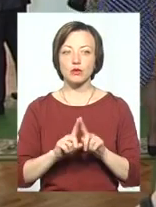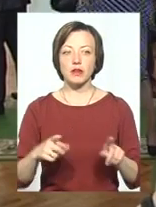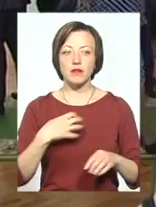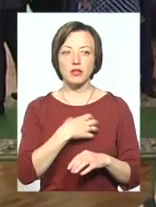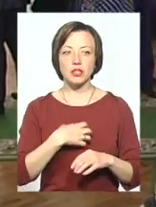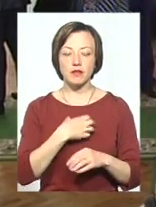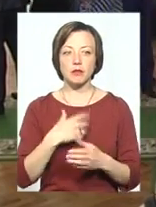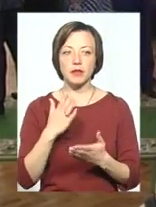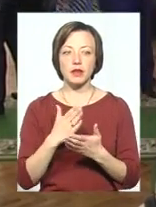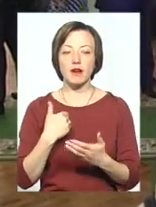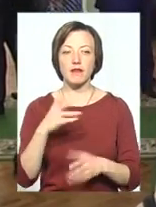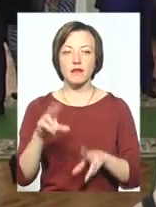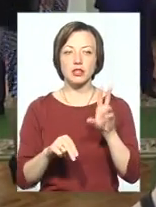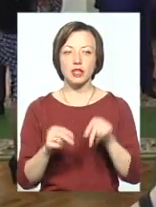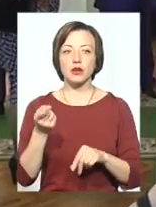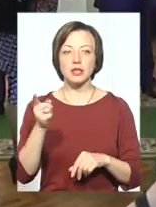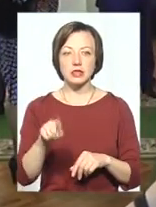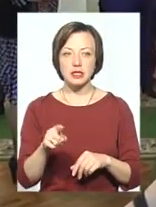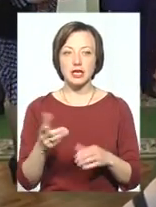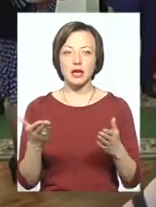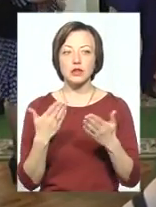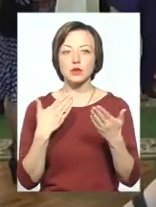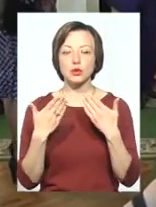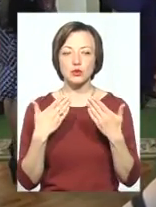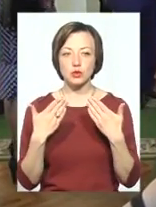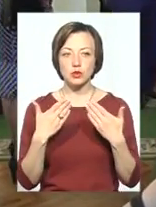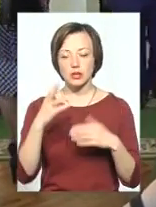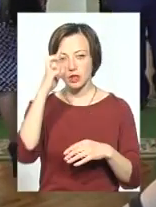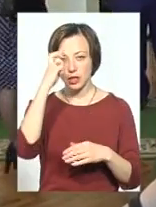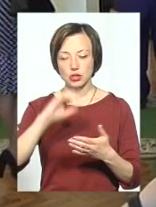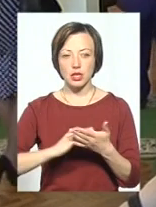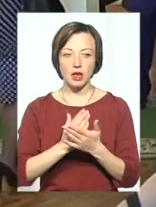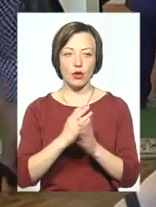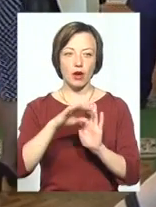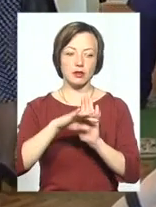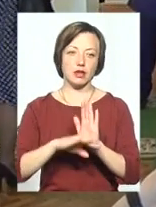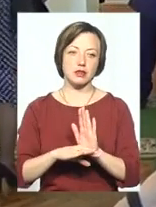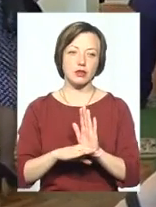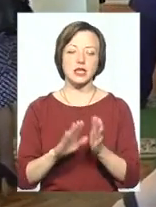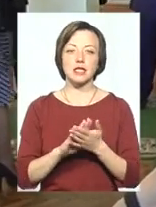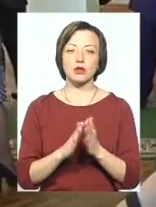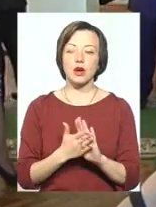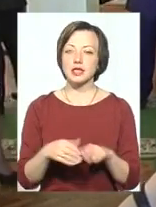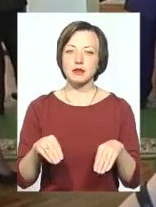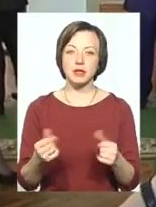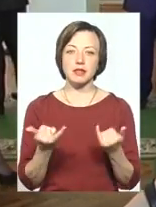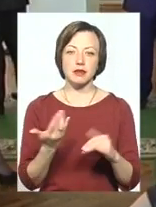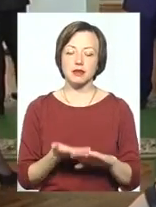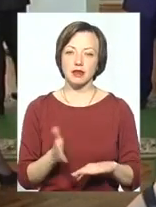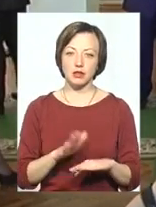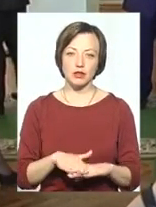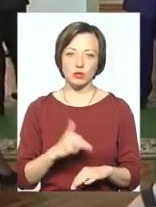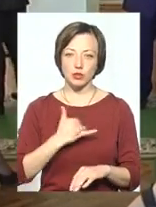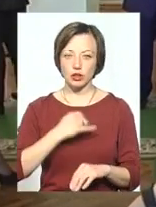важливими, я вважаю, ті запити, які стосуються Держгеокадастру. Ситуація з землею зараз критична в